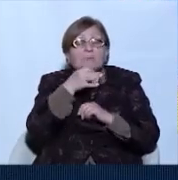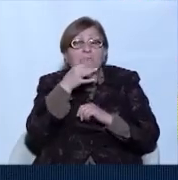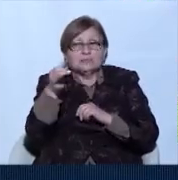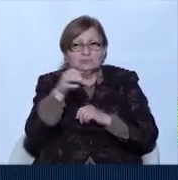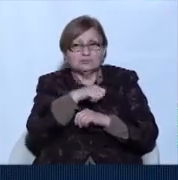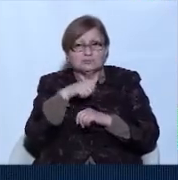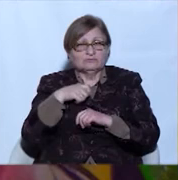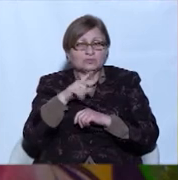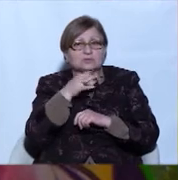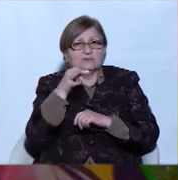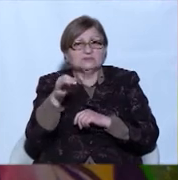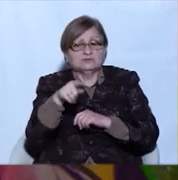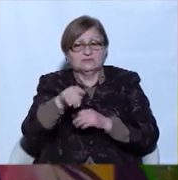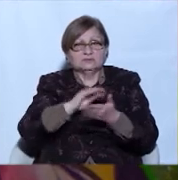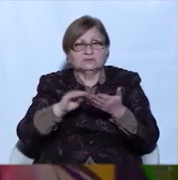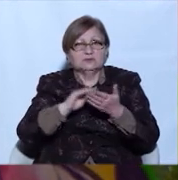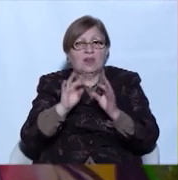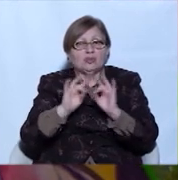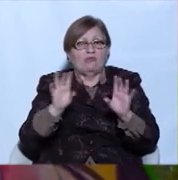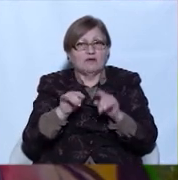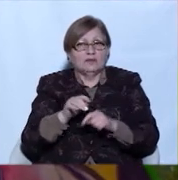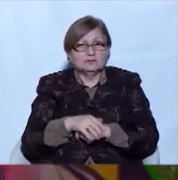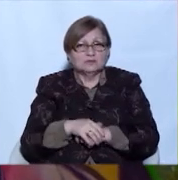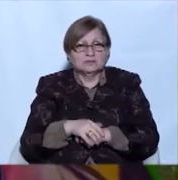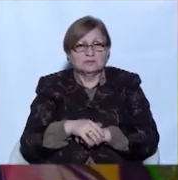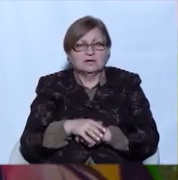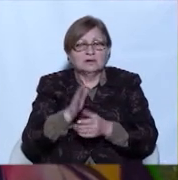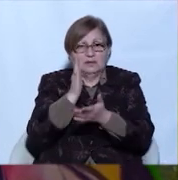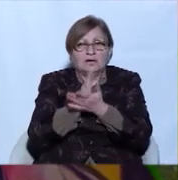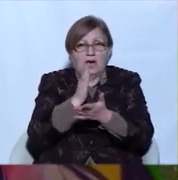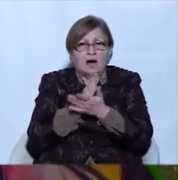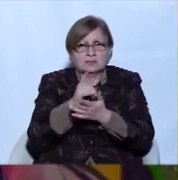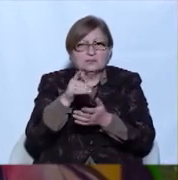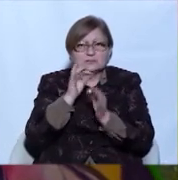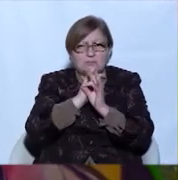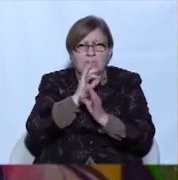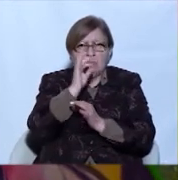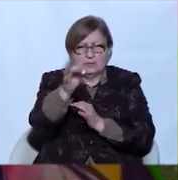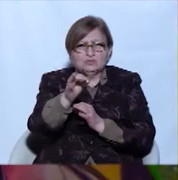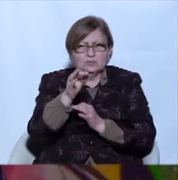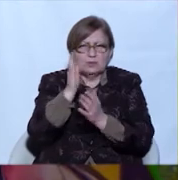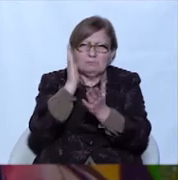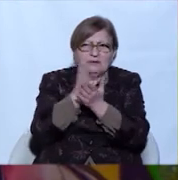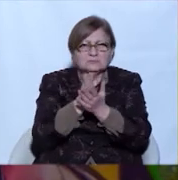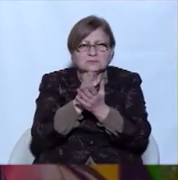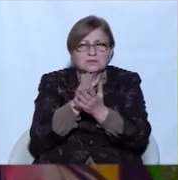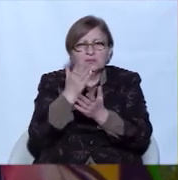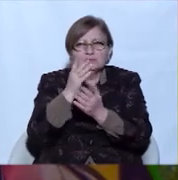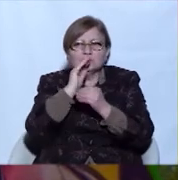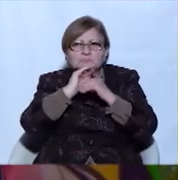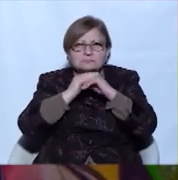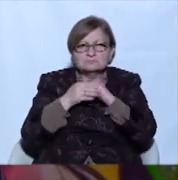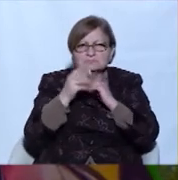თვითონ ამ ნოველაში ამ კითხვას? არის კი პასუხი გაცემული პირდაპირ. თუ